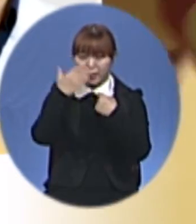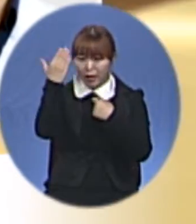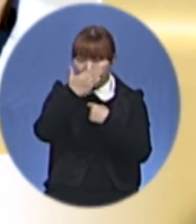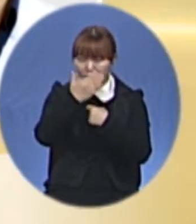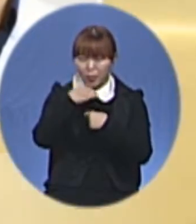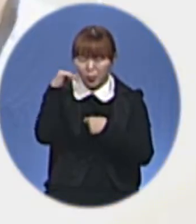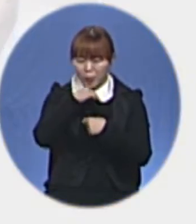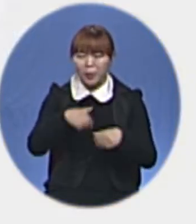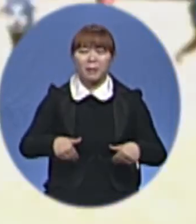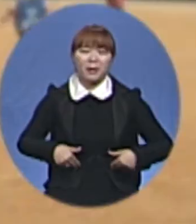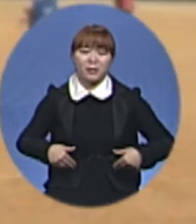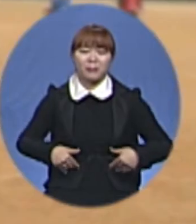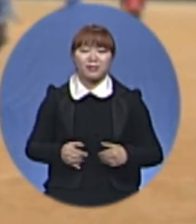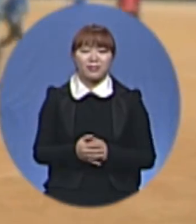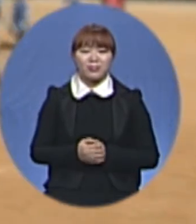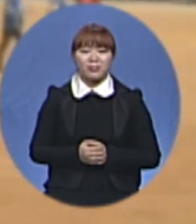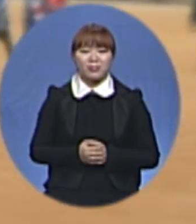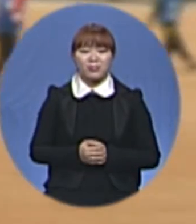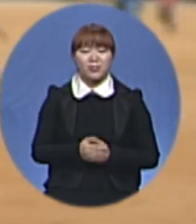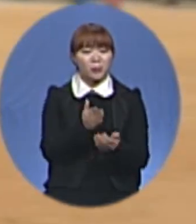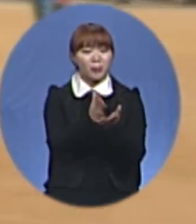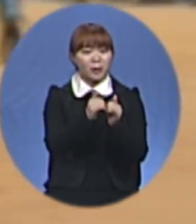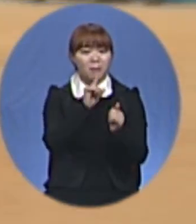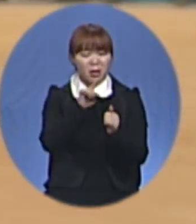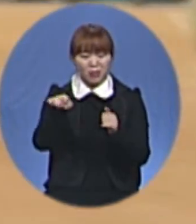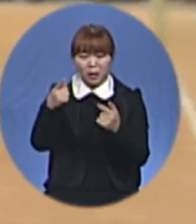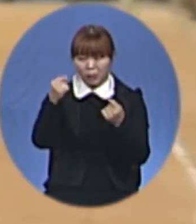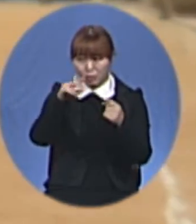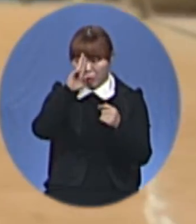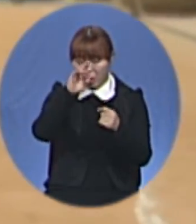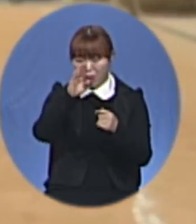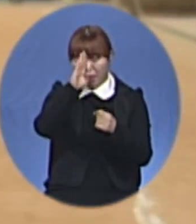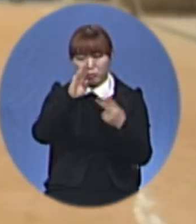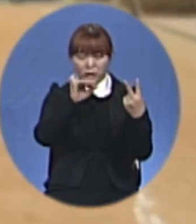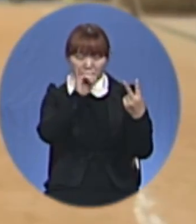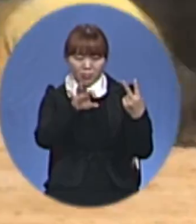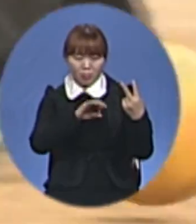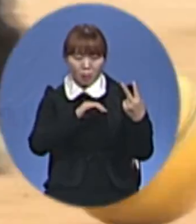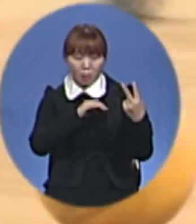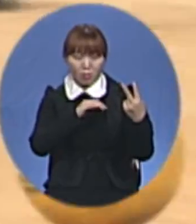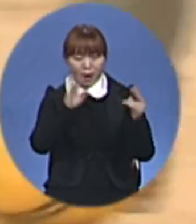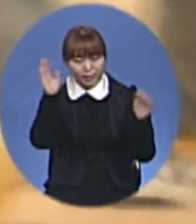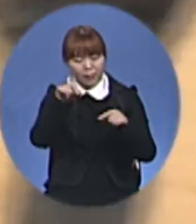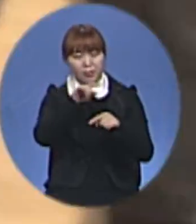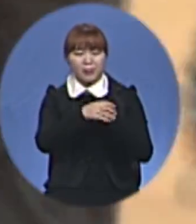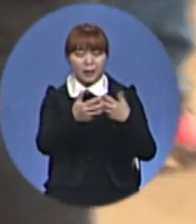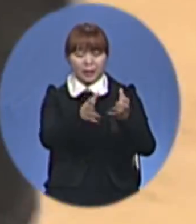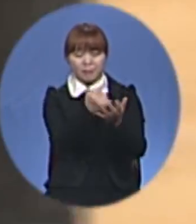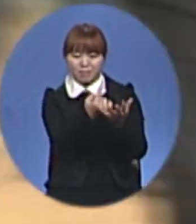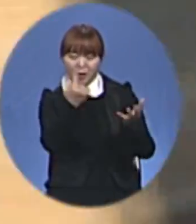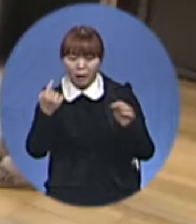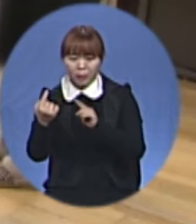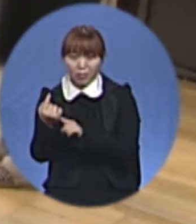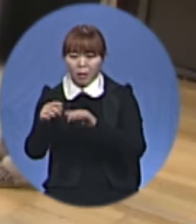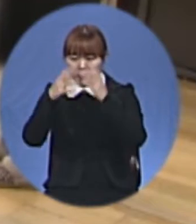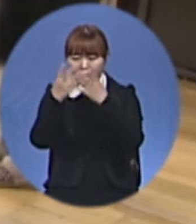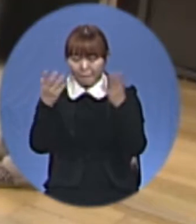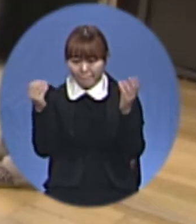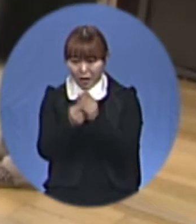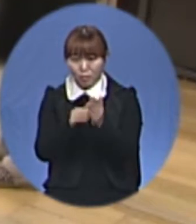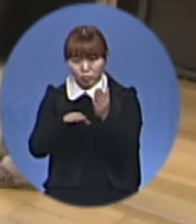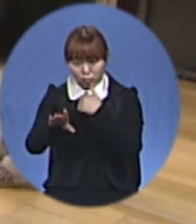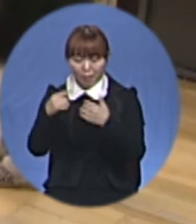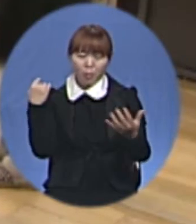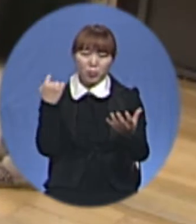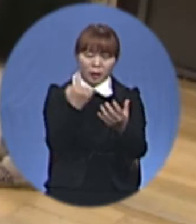개인위생을 철저히 하는 것. 전문가들은 이 두 질환이 의심되는 학생들도 우선 단체 생활에서 격리시킨 뒤 다 낫고 복귀를